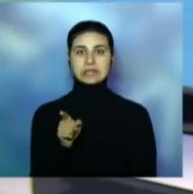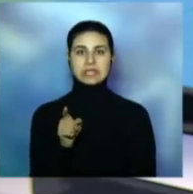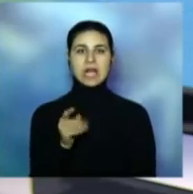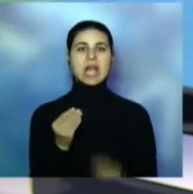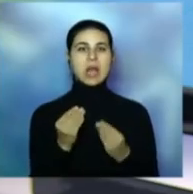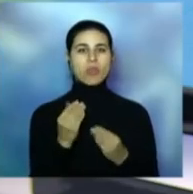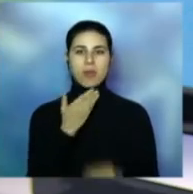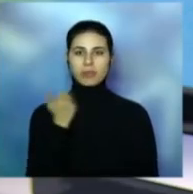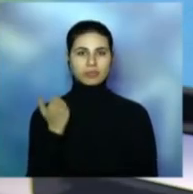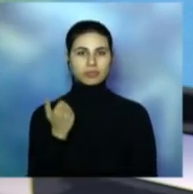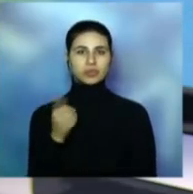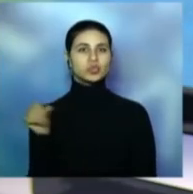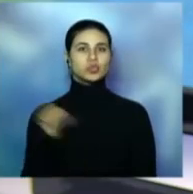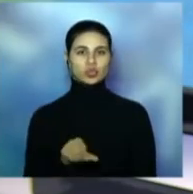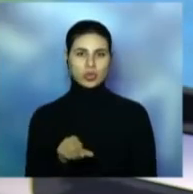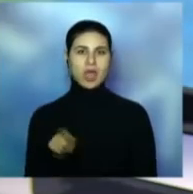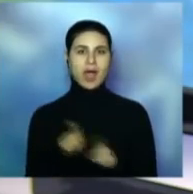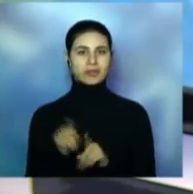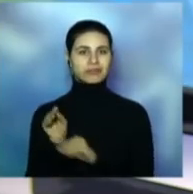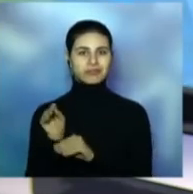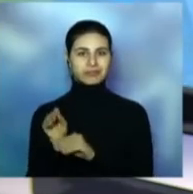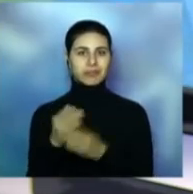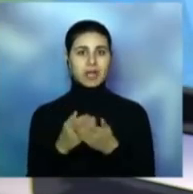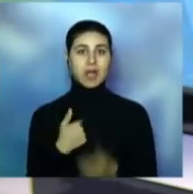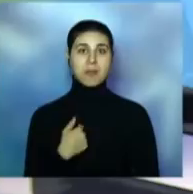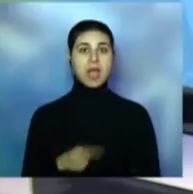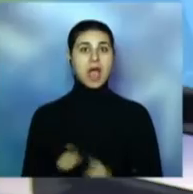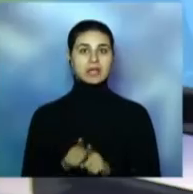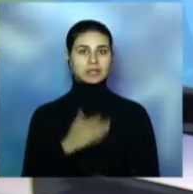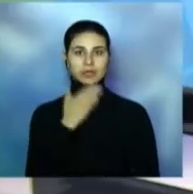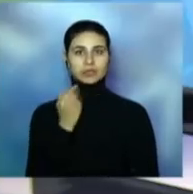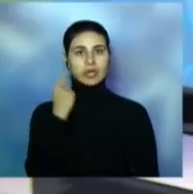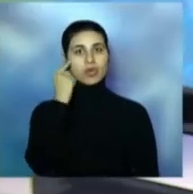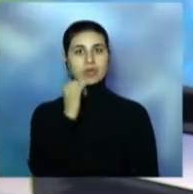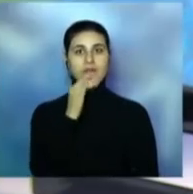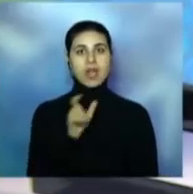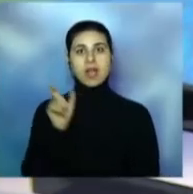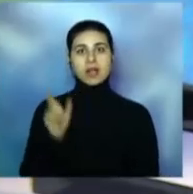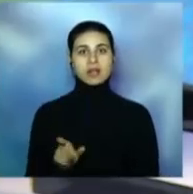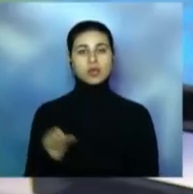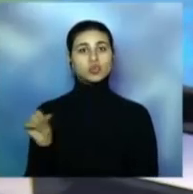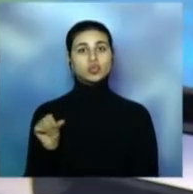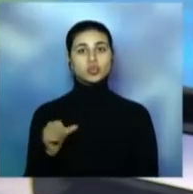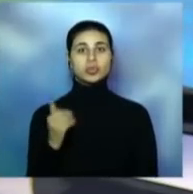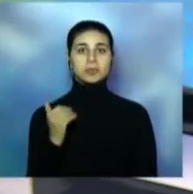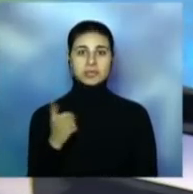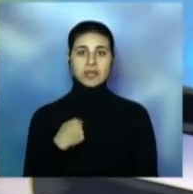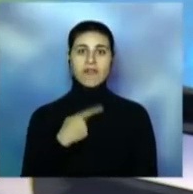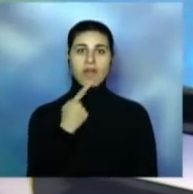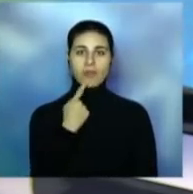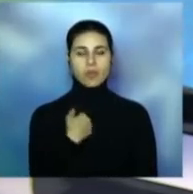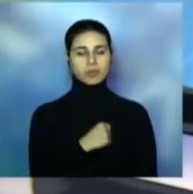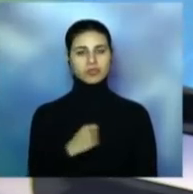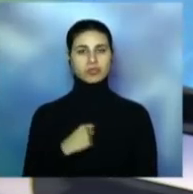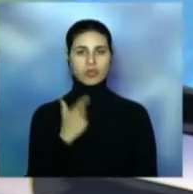უგემოვნოა, ცუდია, ასეთია, გულისხმობს, რომ მე ასეთი არ ვარ. ანუ გონია, რომ სხვისი უარყოფით ის გამოკვეთით,